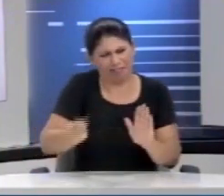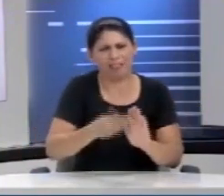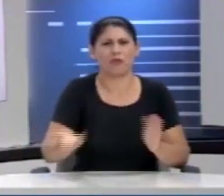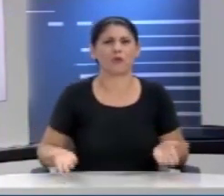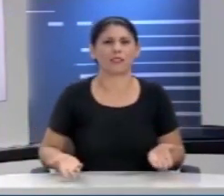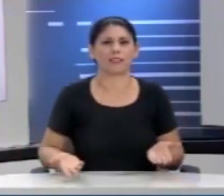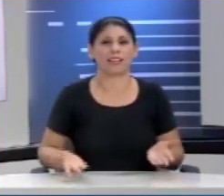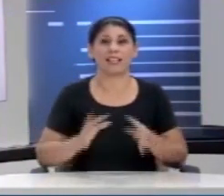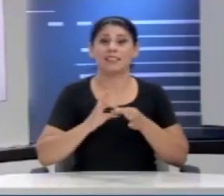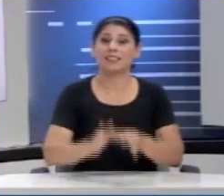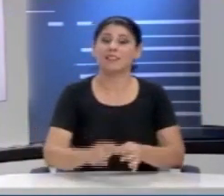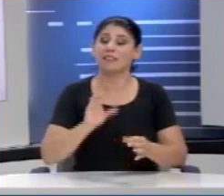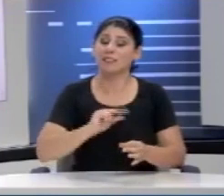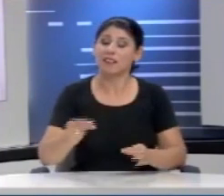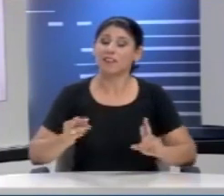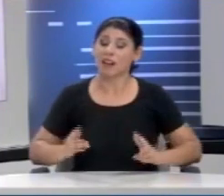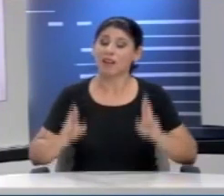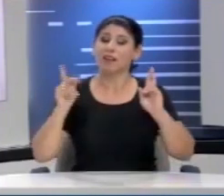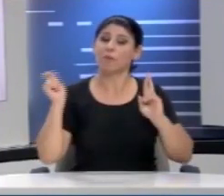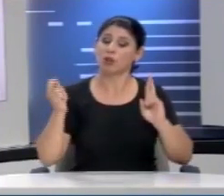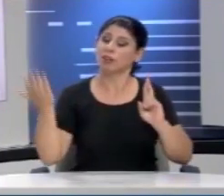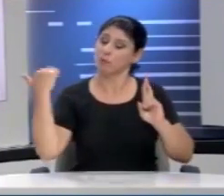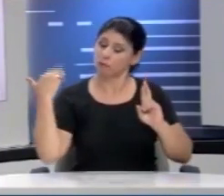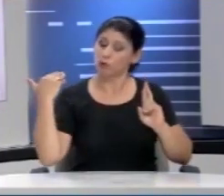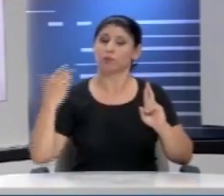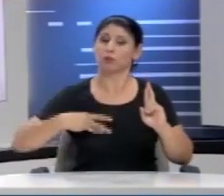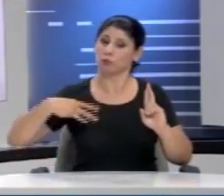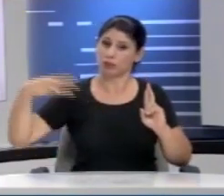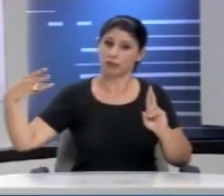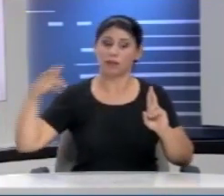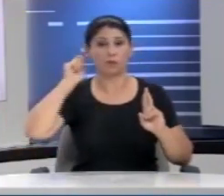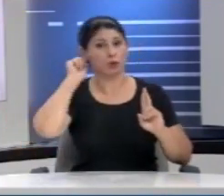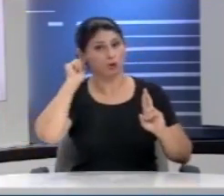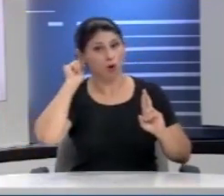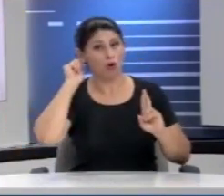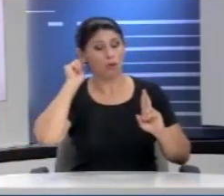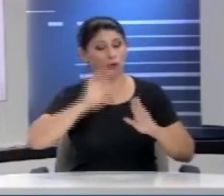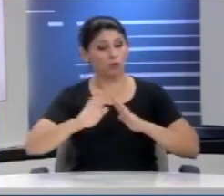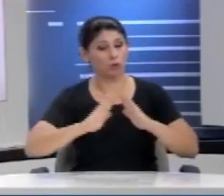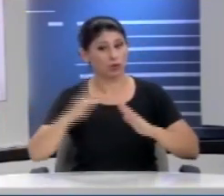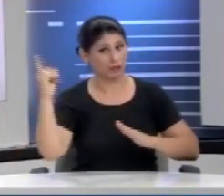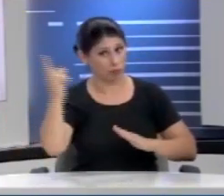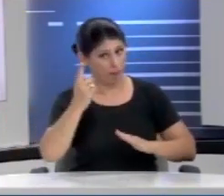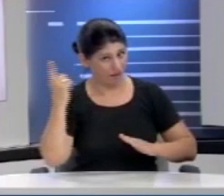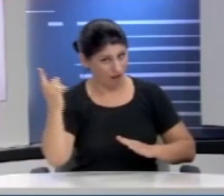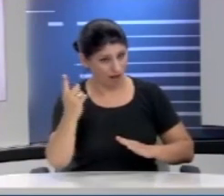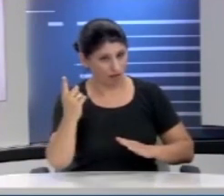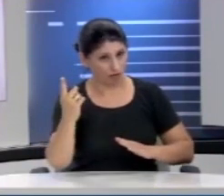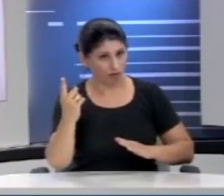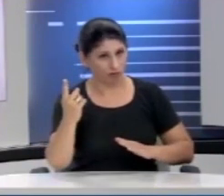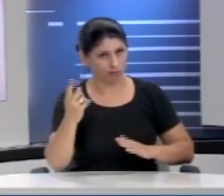Συνεχίζετε την ίδια ενεργειακή πολιτική των προκατόχων σας, που στο όνομα της προστασίας του